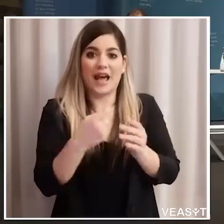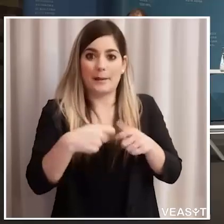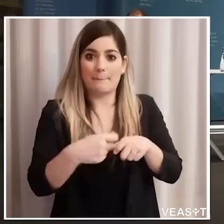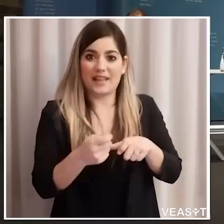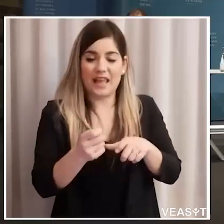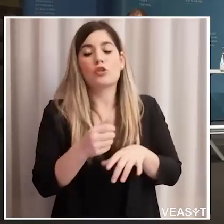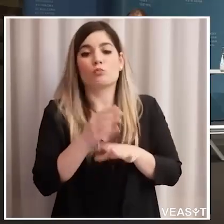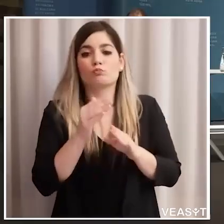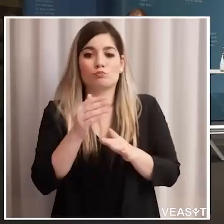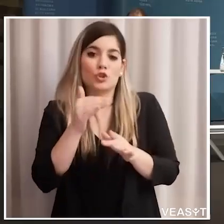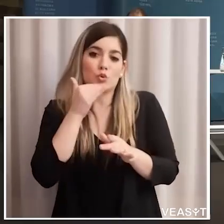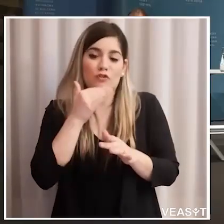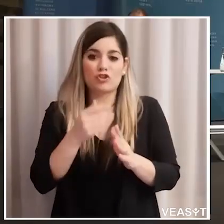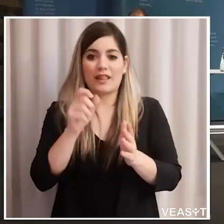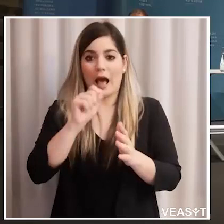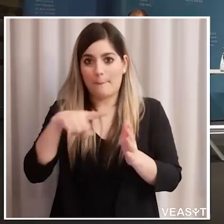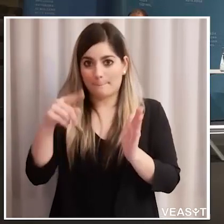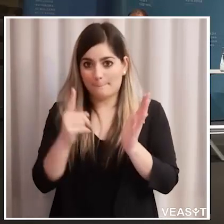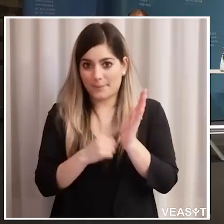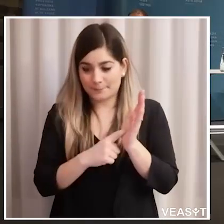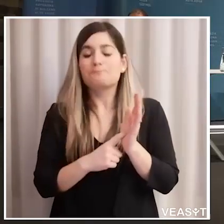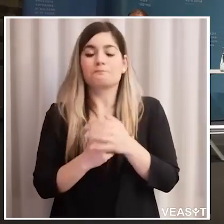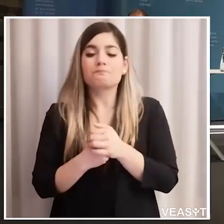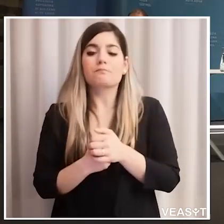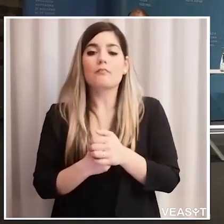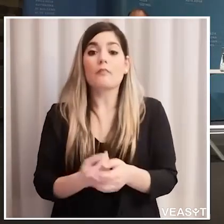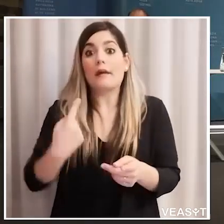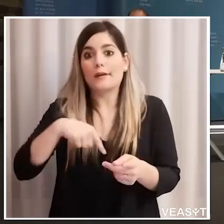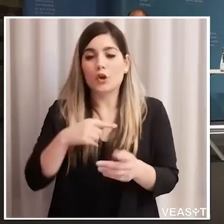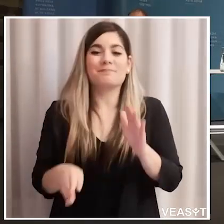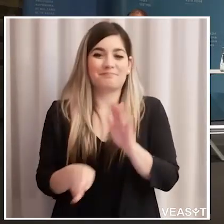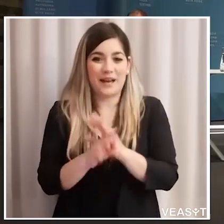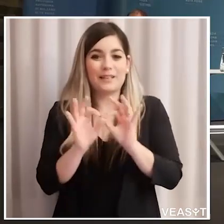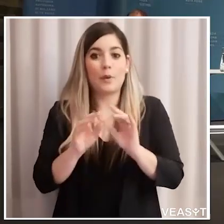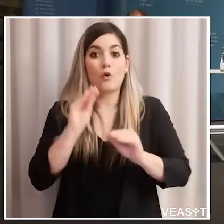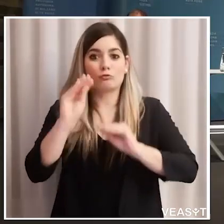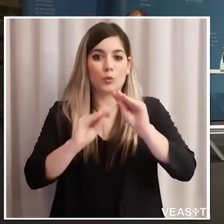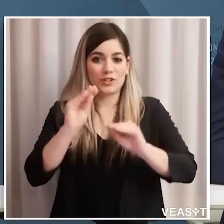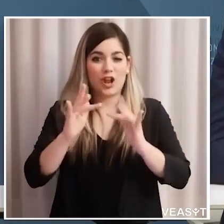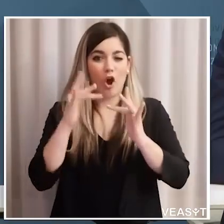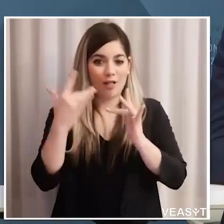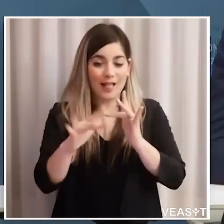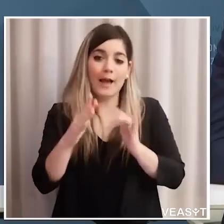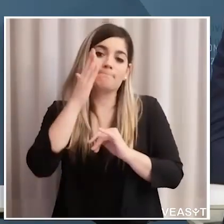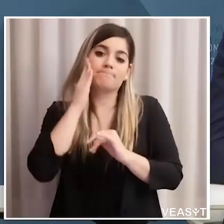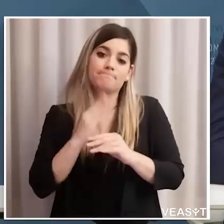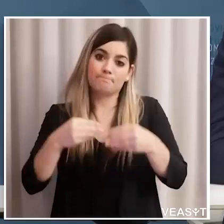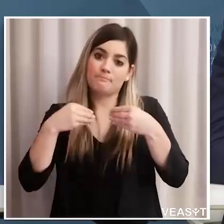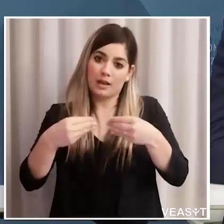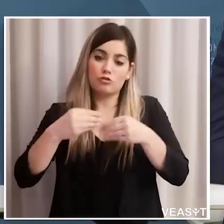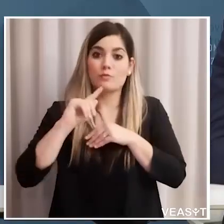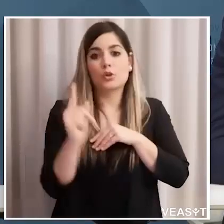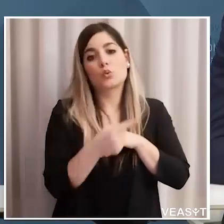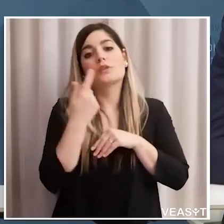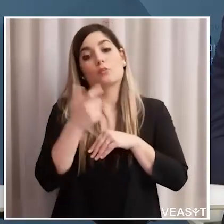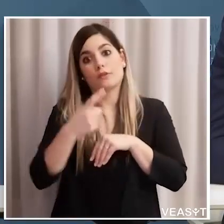Partiremo con un questionario online e con un quesito disponibile a tutti. Chiediamo di partecipare